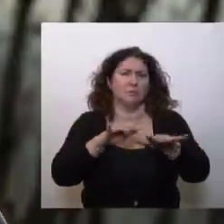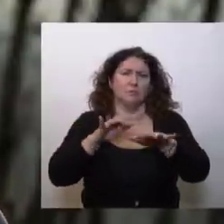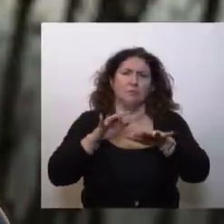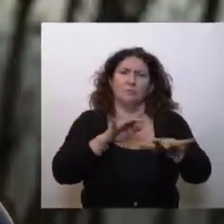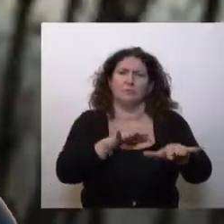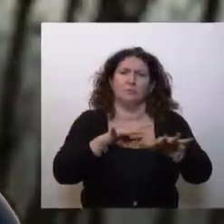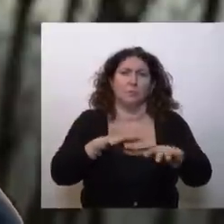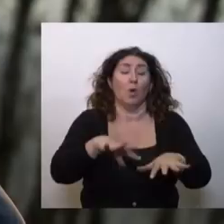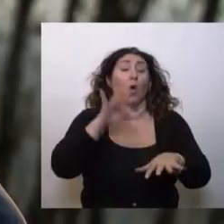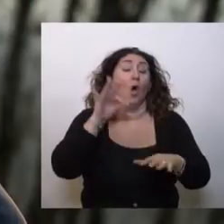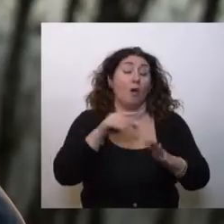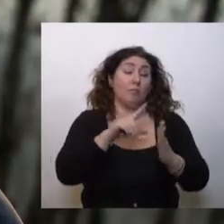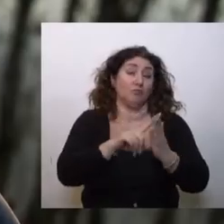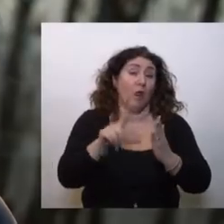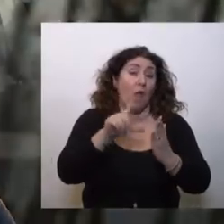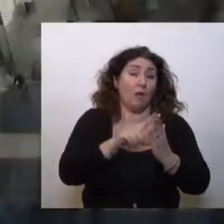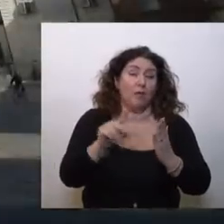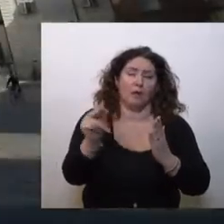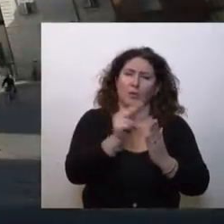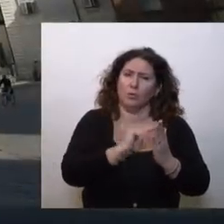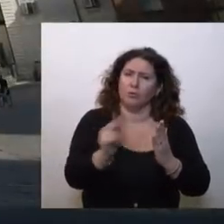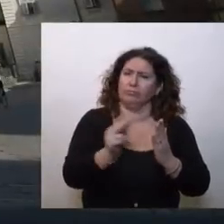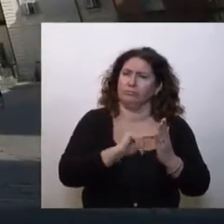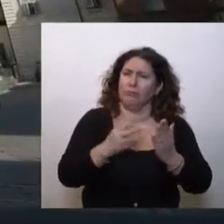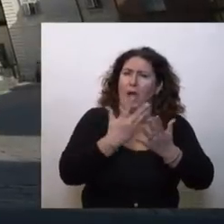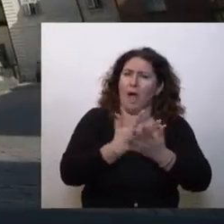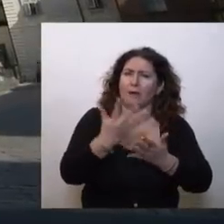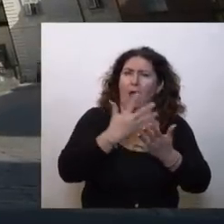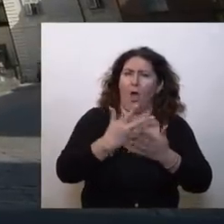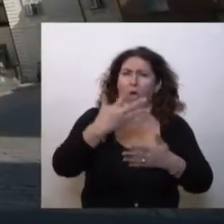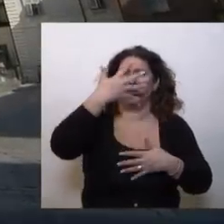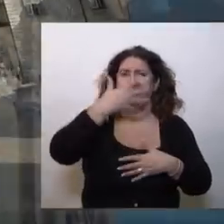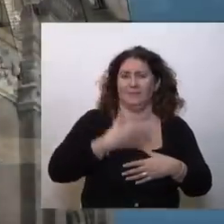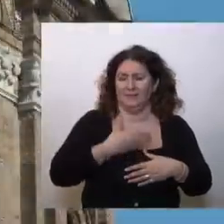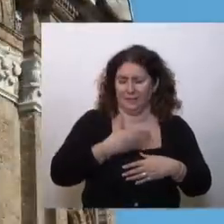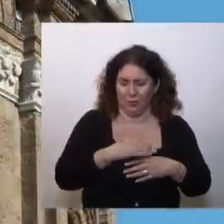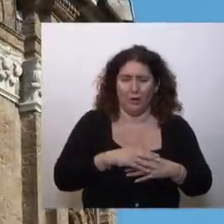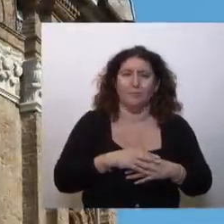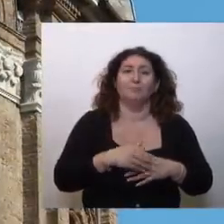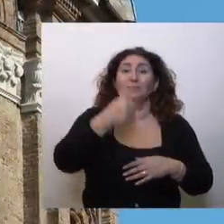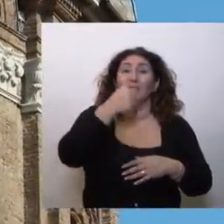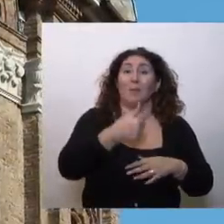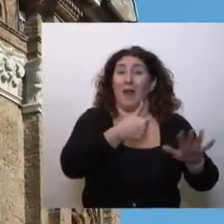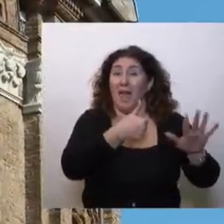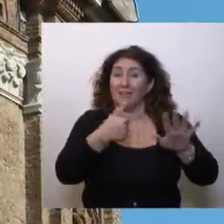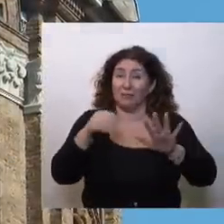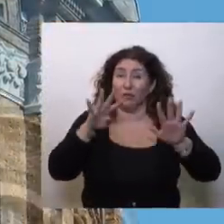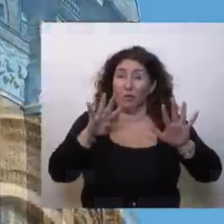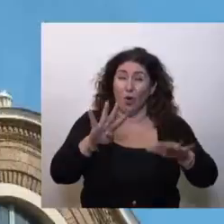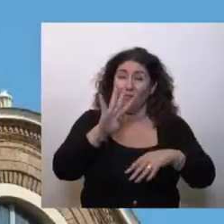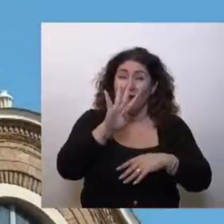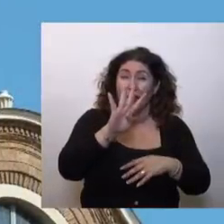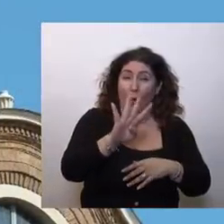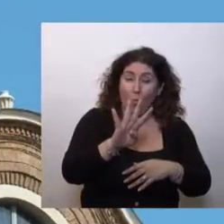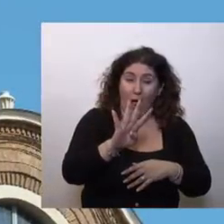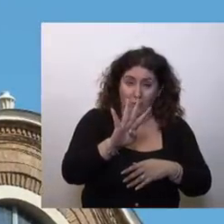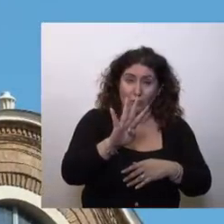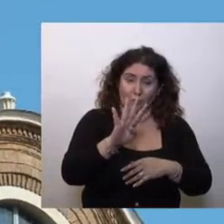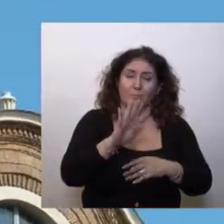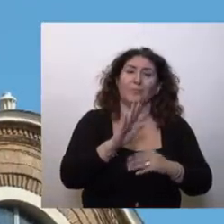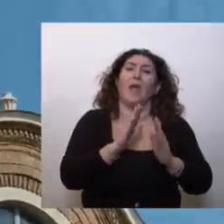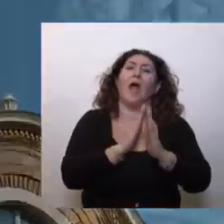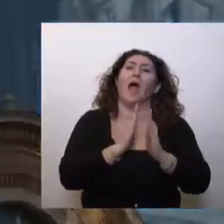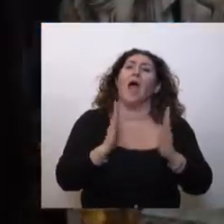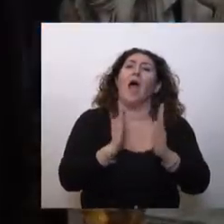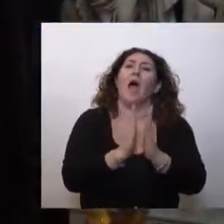grande letteratura anche relativa alla Sindone. Nel 1694 si finisce la cappella